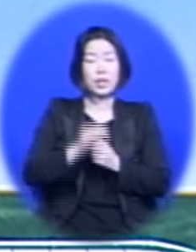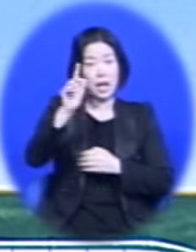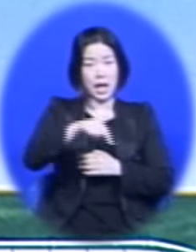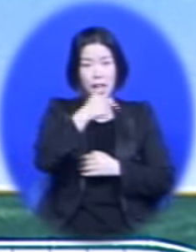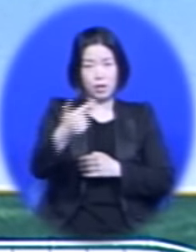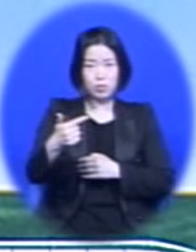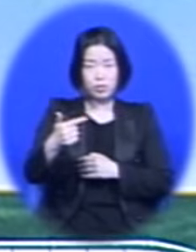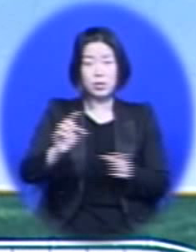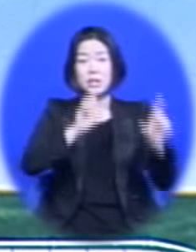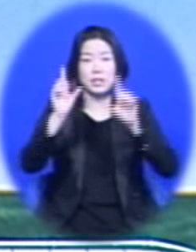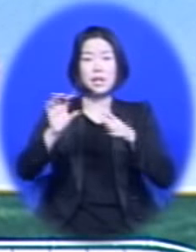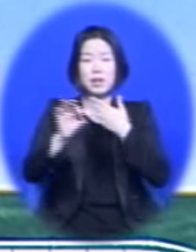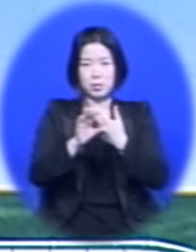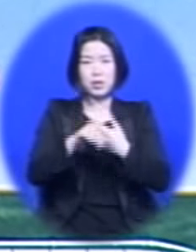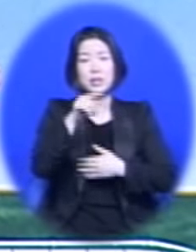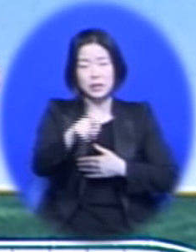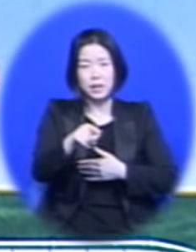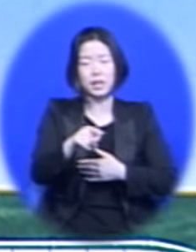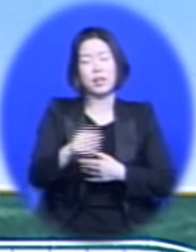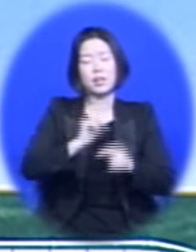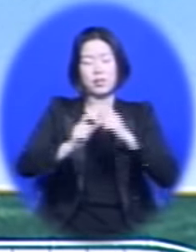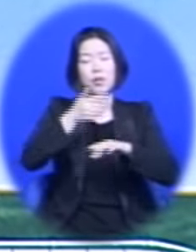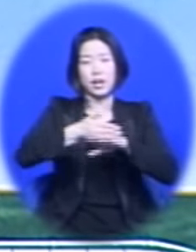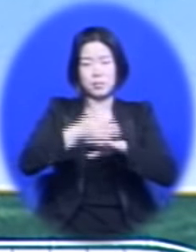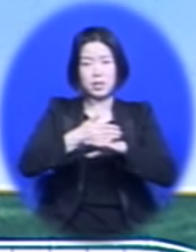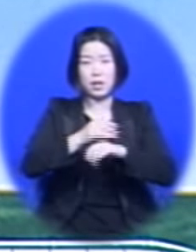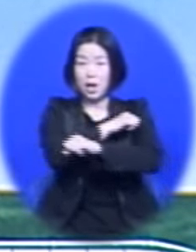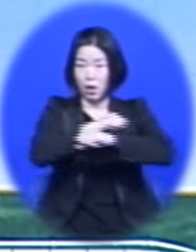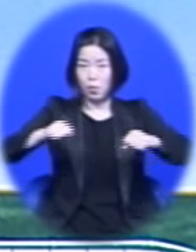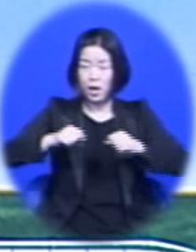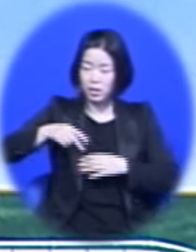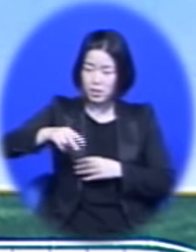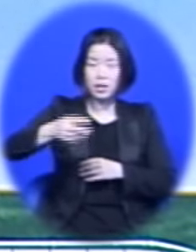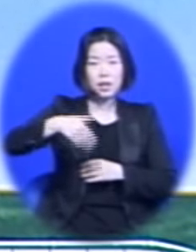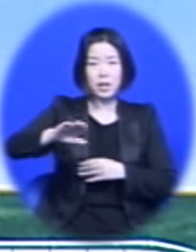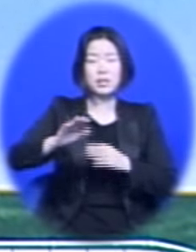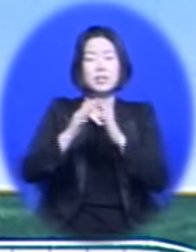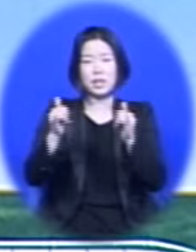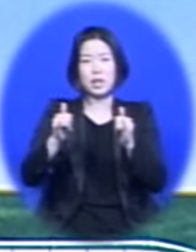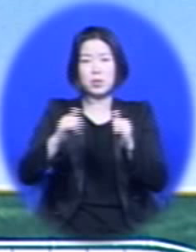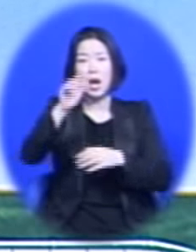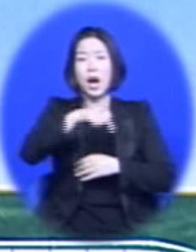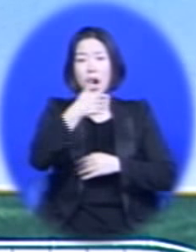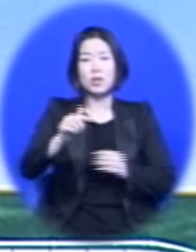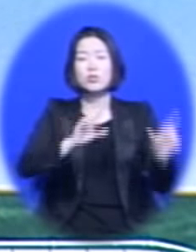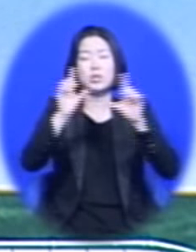하루를 지나면 그게 감사한 거예요. 광야를 지나는 사람은 하루를 지난 게 그냥 감사한